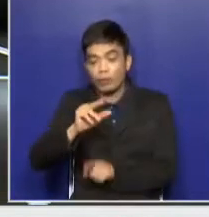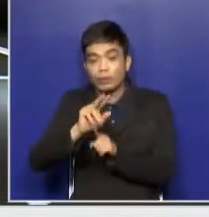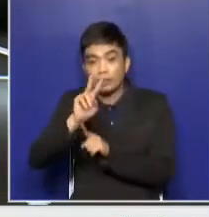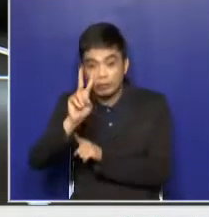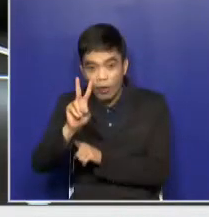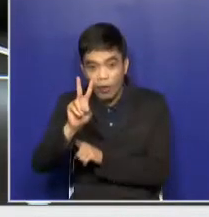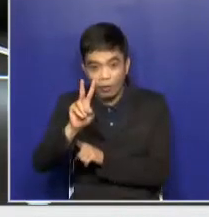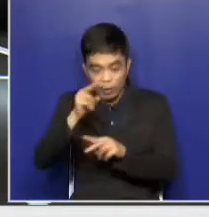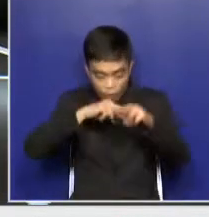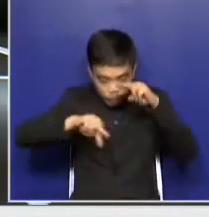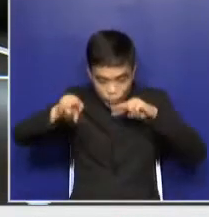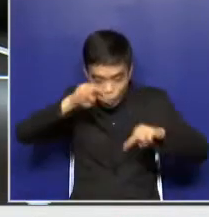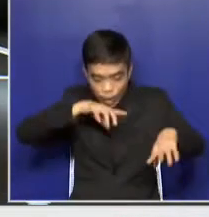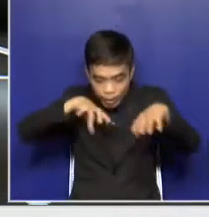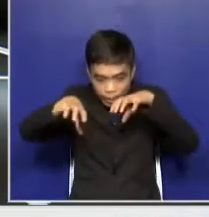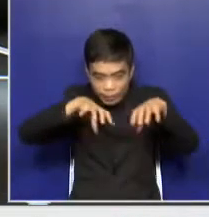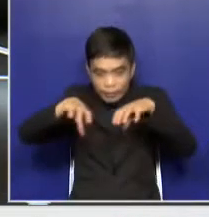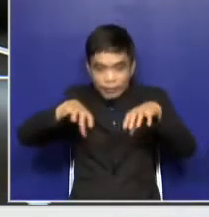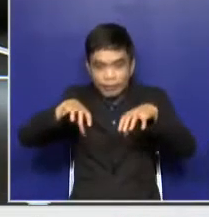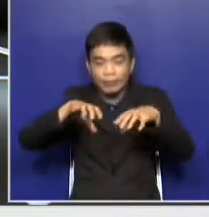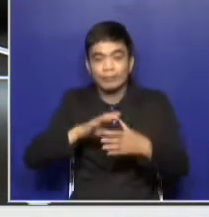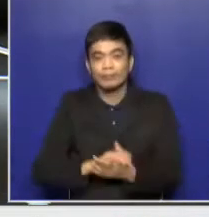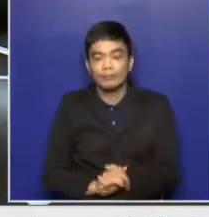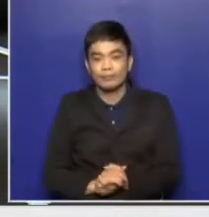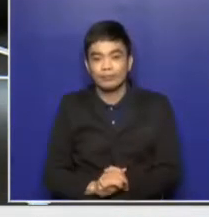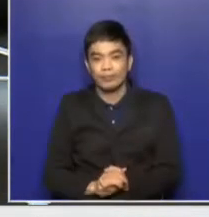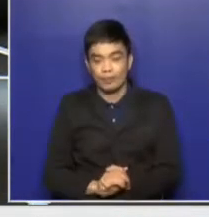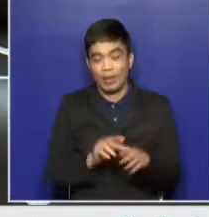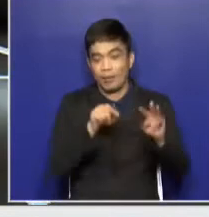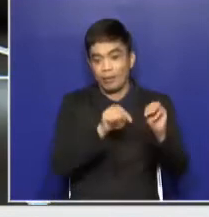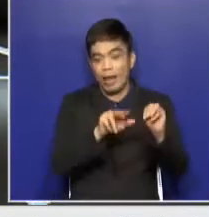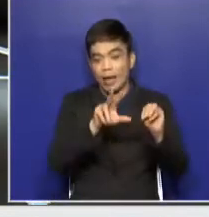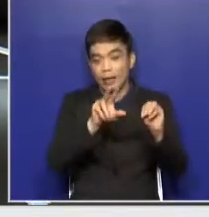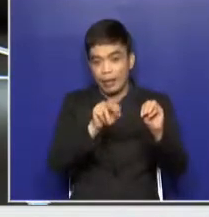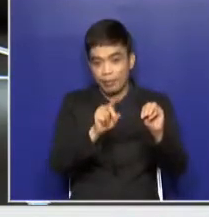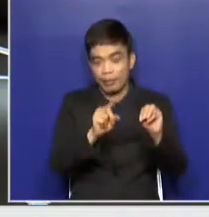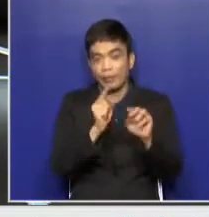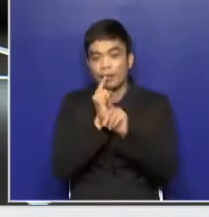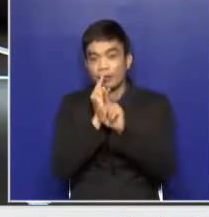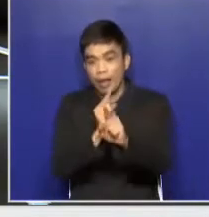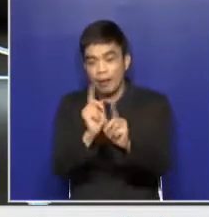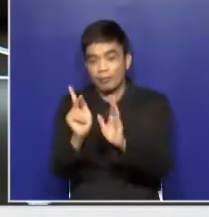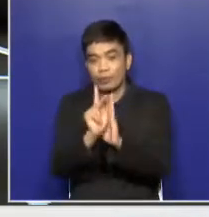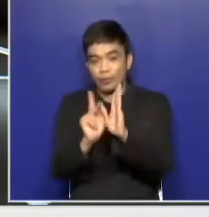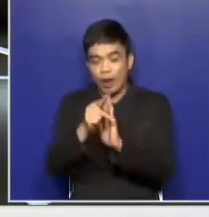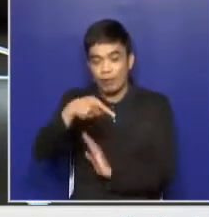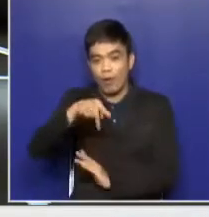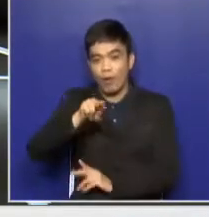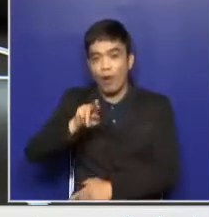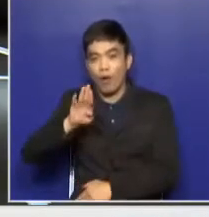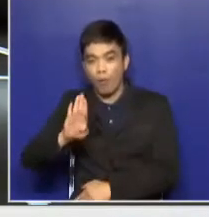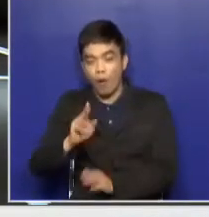ประกอบกิจการนะครับทั้งนี้บทบัญญัติตามมาตรา30แห่งพระราชบัญญัติดังกล่าวได้กำหนดว่